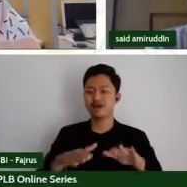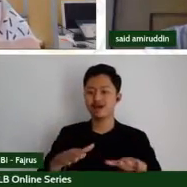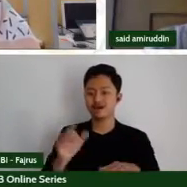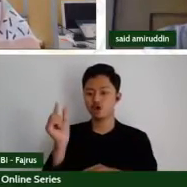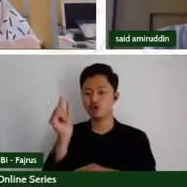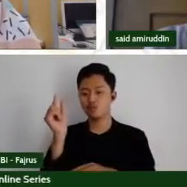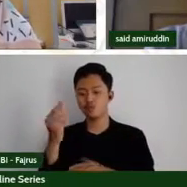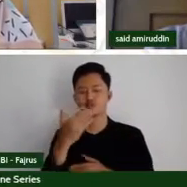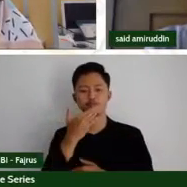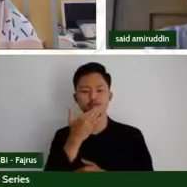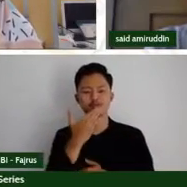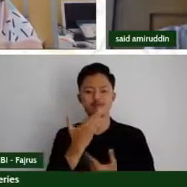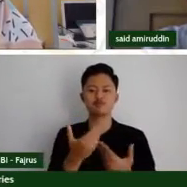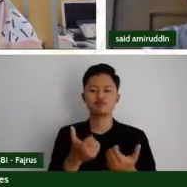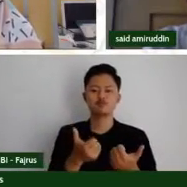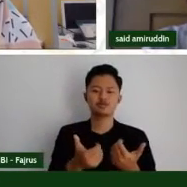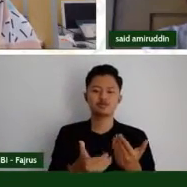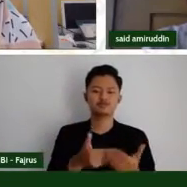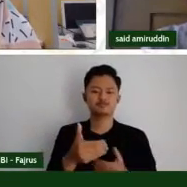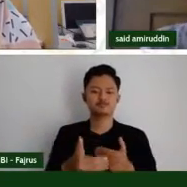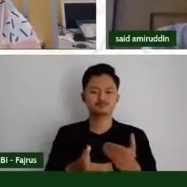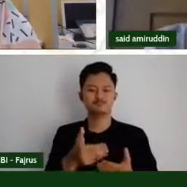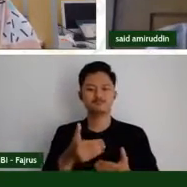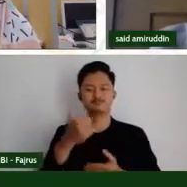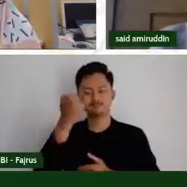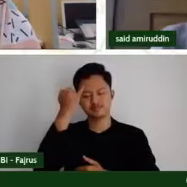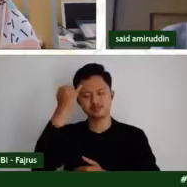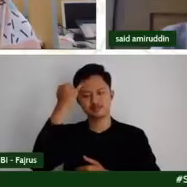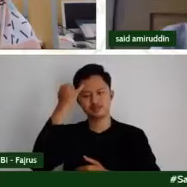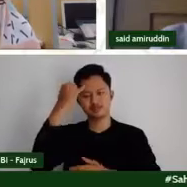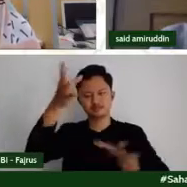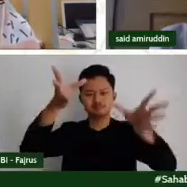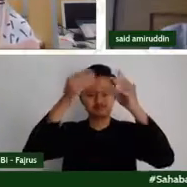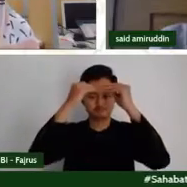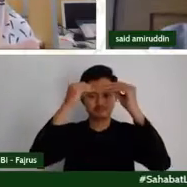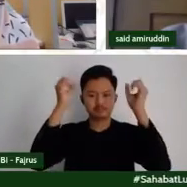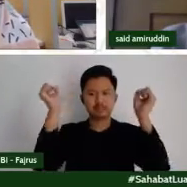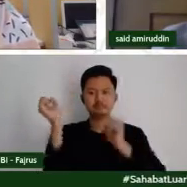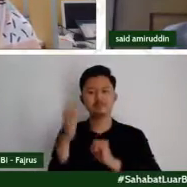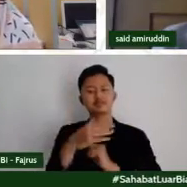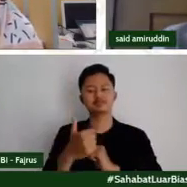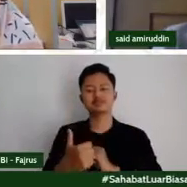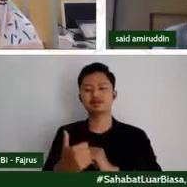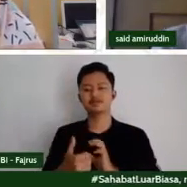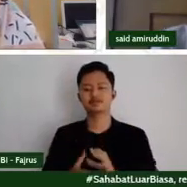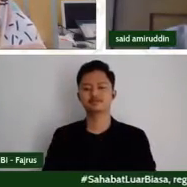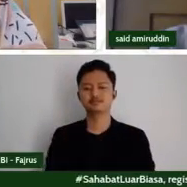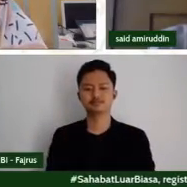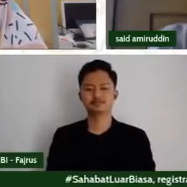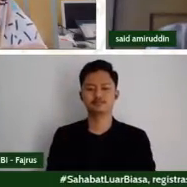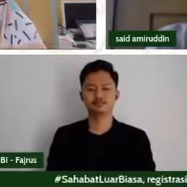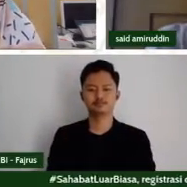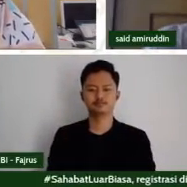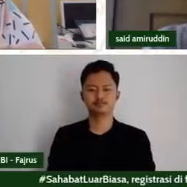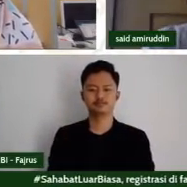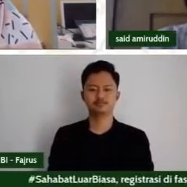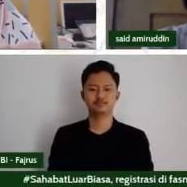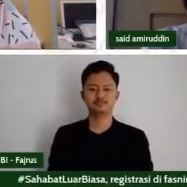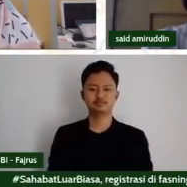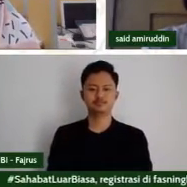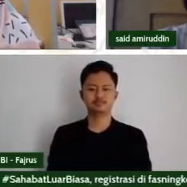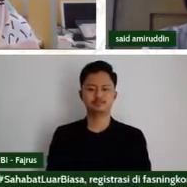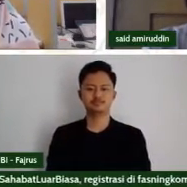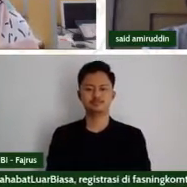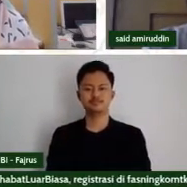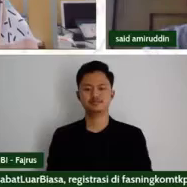bisa mempercepat pengetahuan dan keterampilannya, skillnya. Dan demikian juga buat yang anak-anak reguler juga